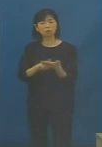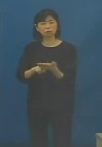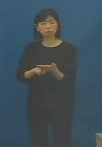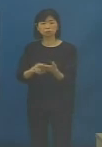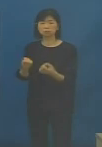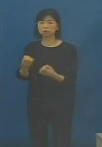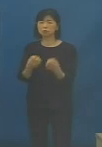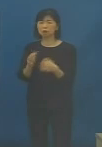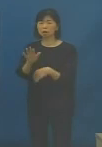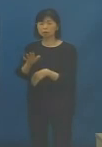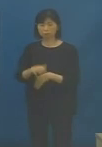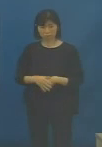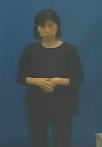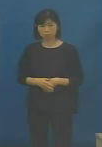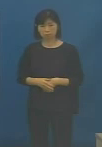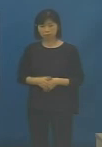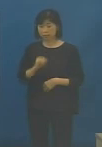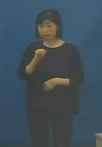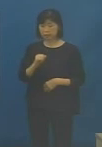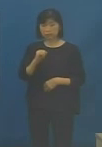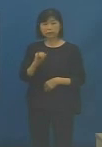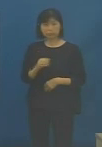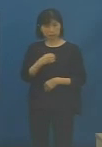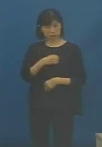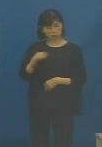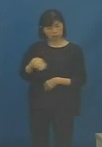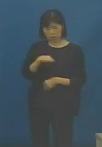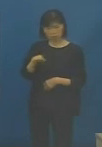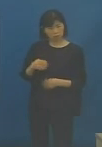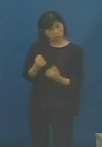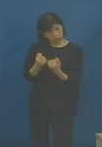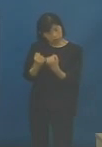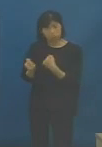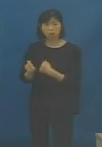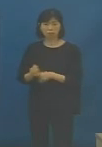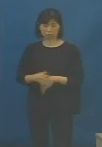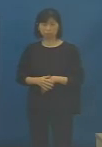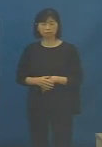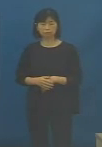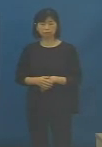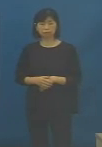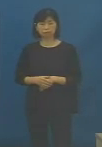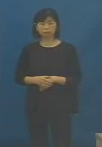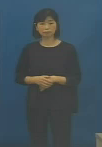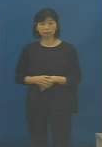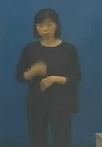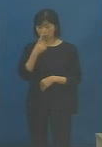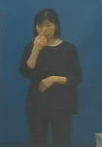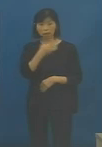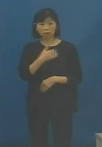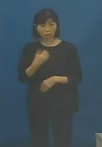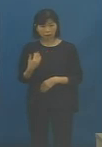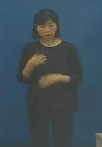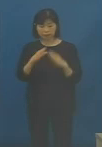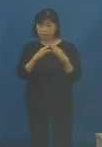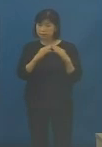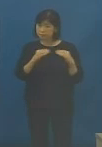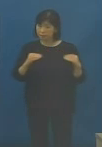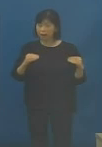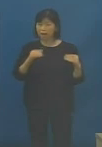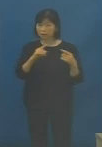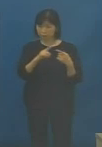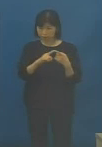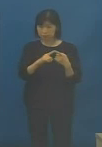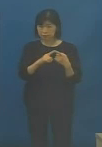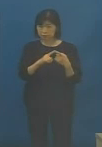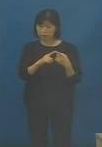が、これは委員の皆さんに対して大変失礼です。で、我々のはその要件、性的、